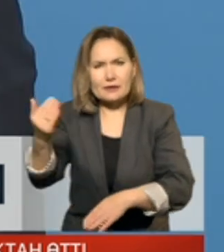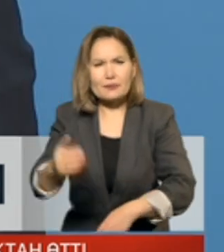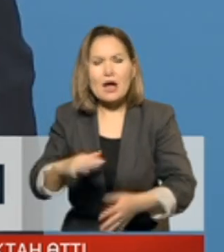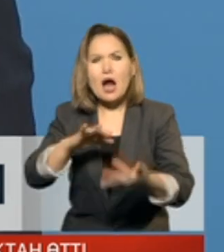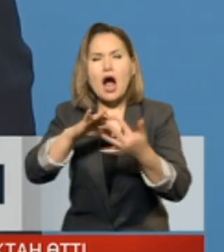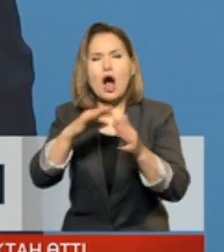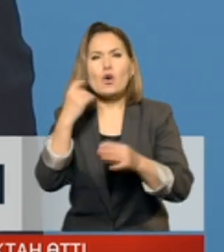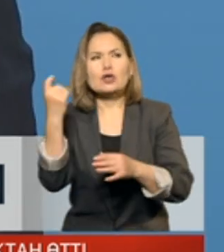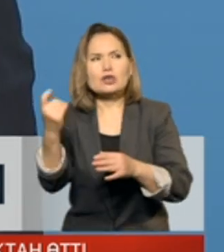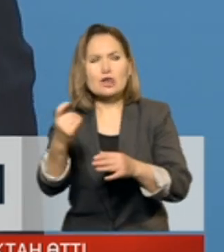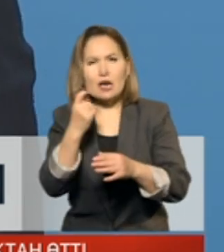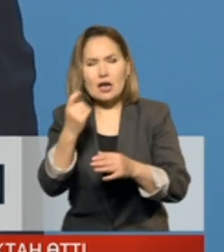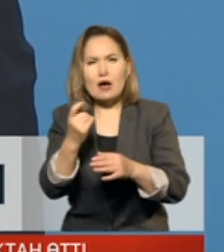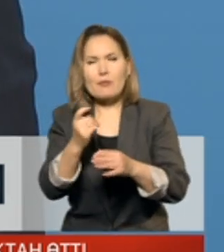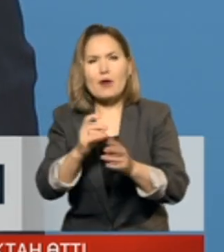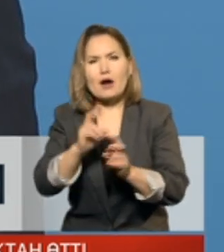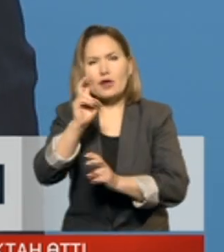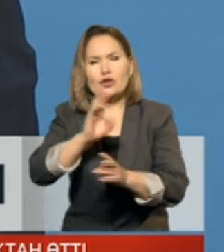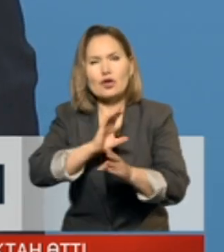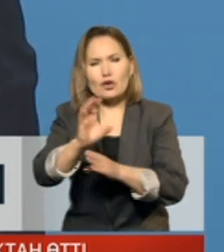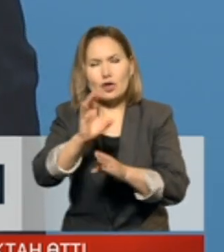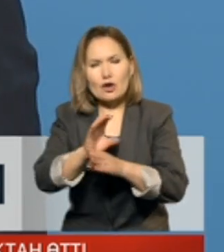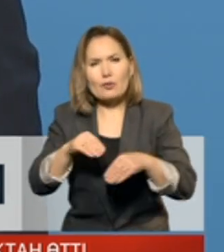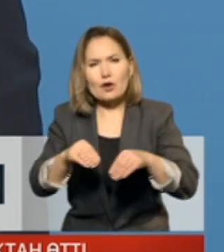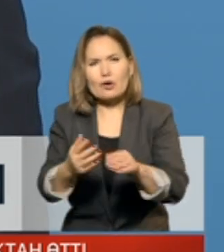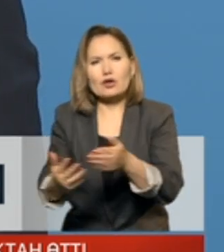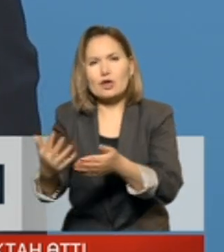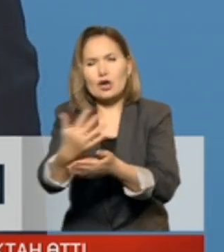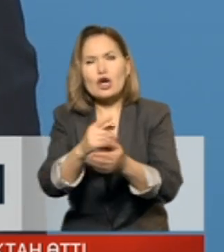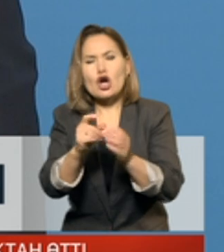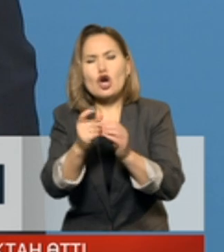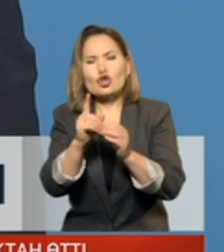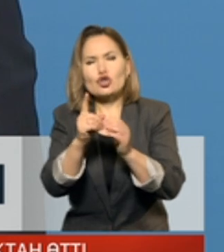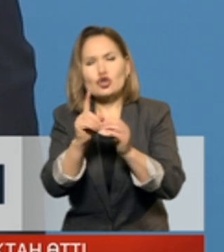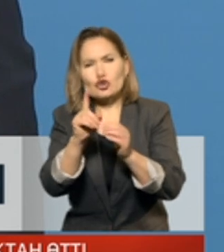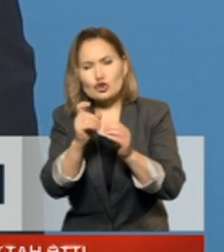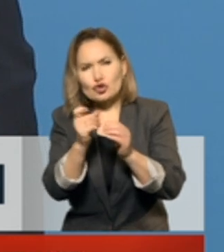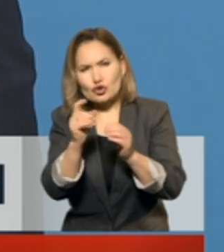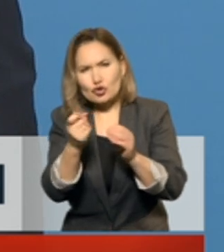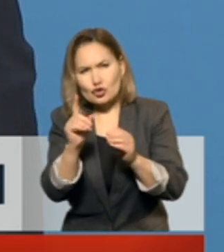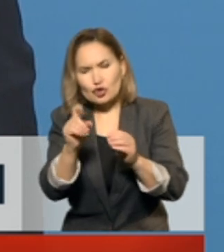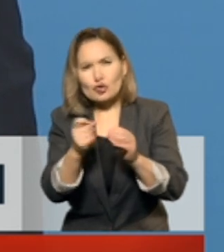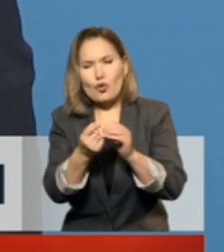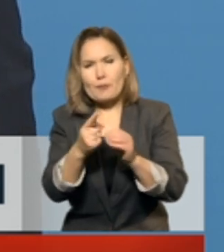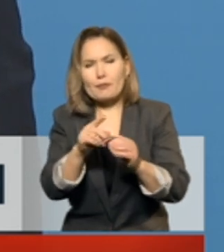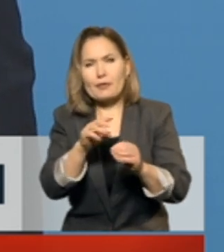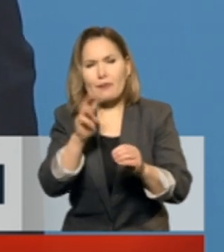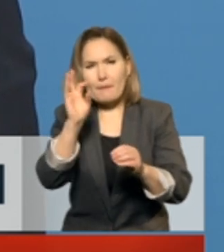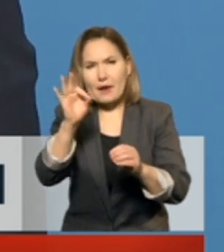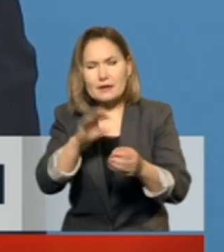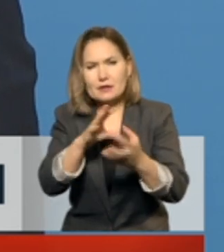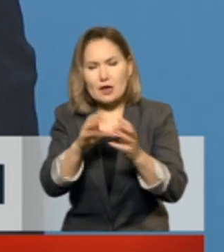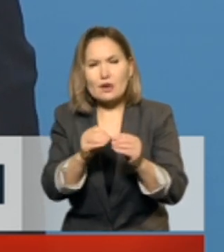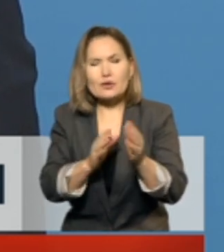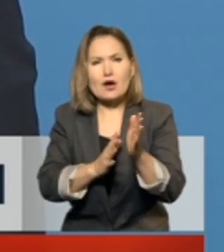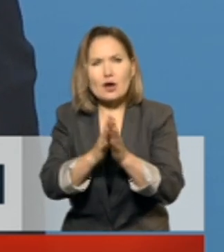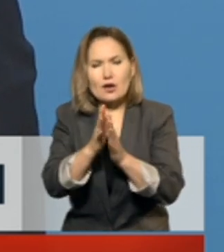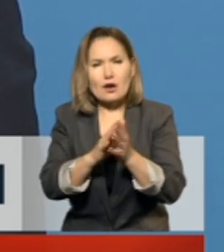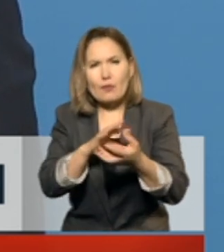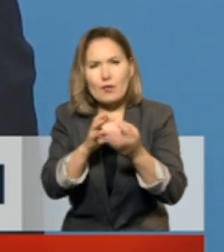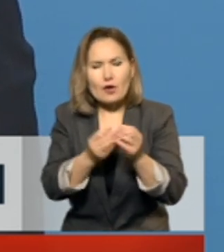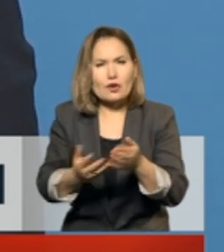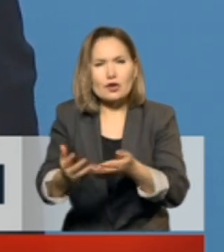Ауыл шаруашылығының өнімі 111,5%-ға жетті. Соның ішінде өсімдік саласы 117%. Бұл